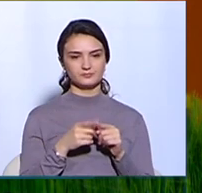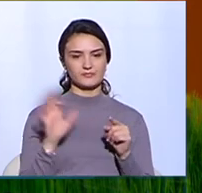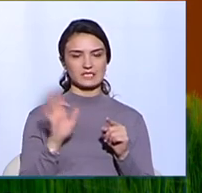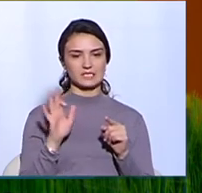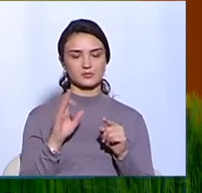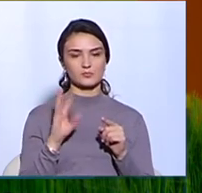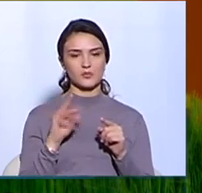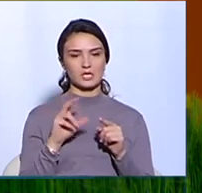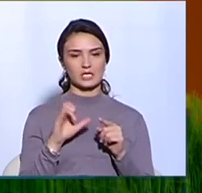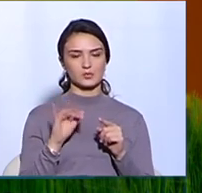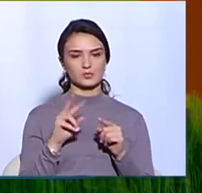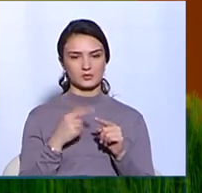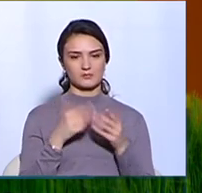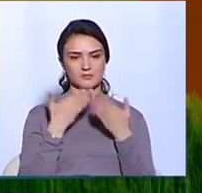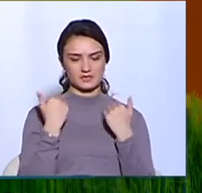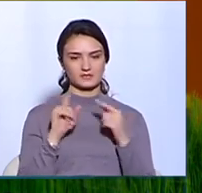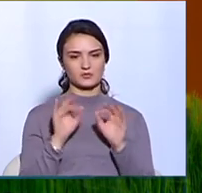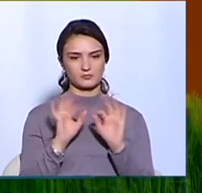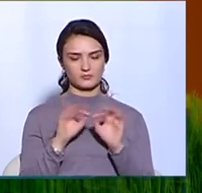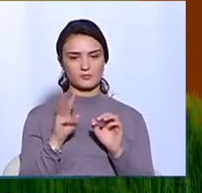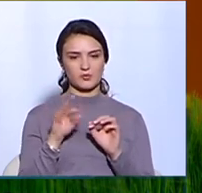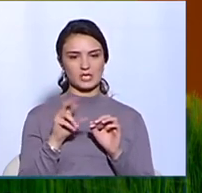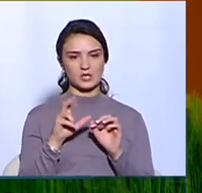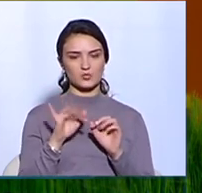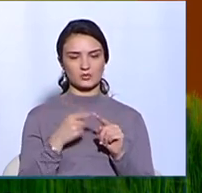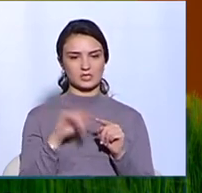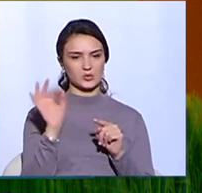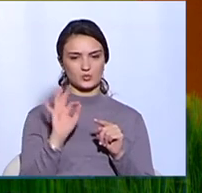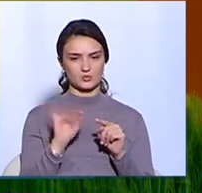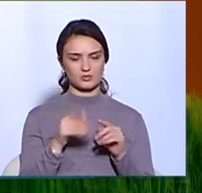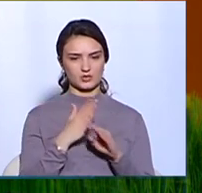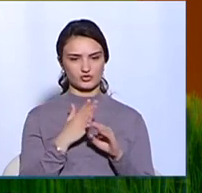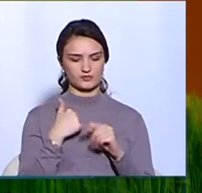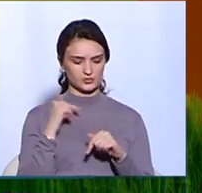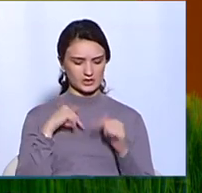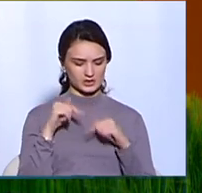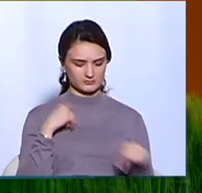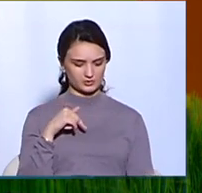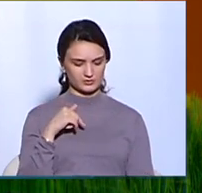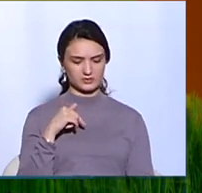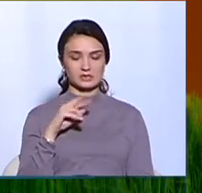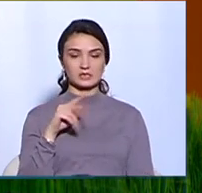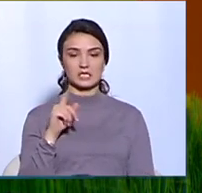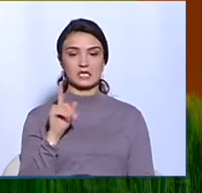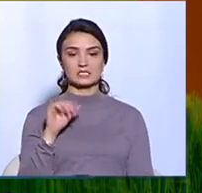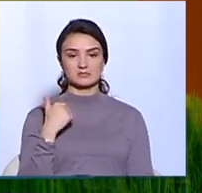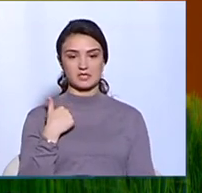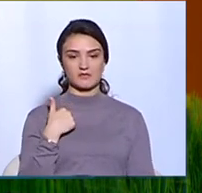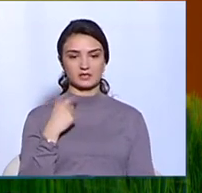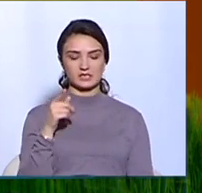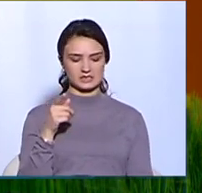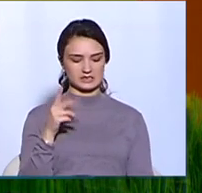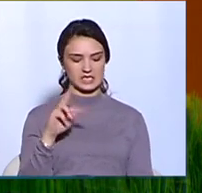ქიმიური მოლეკულა, მარტივად რომ ვთქვათ, მოლეკულა, რომელიც რეგულარულად წარმოიქმნება ჩვენს ორგანიზმში და რაც მთავარია,